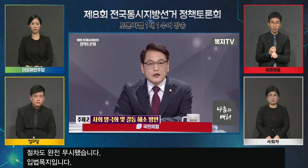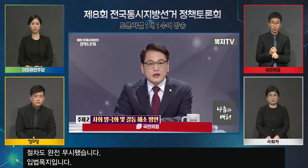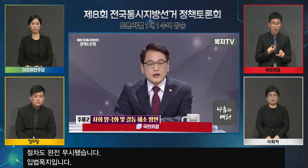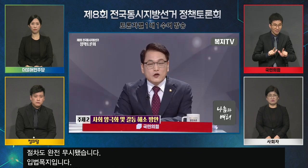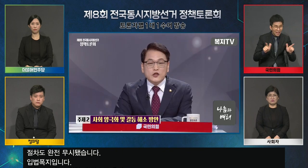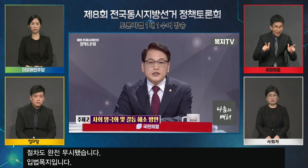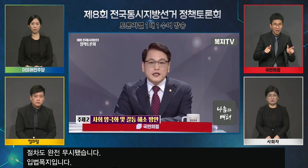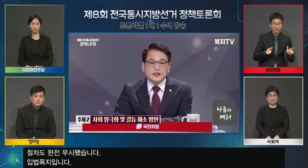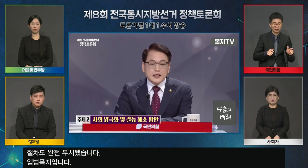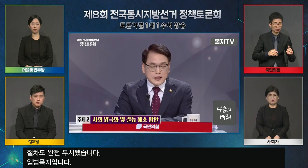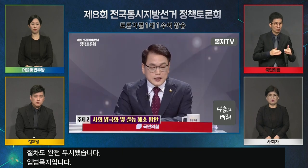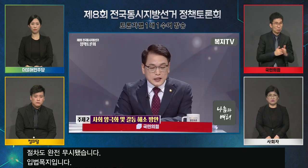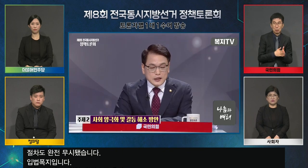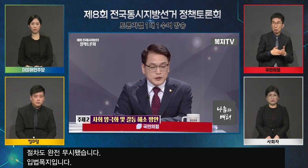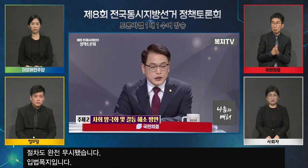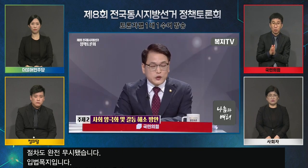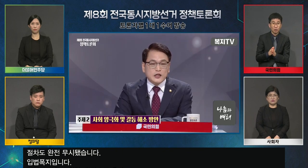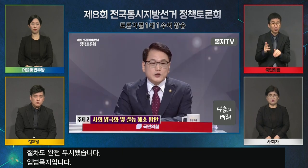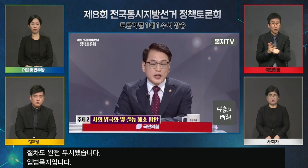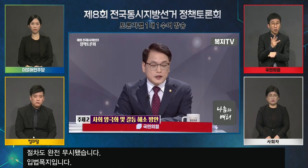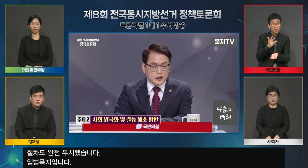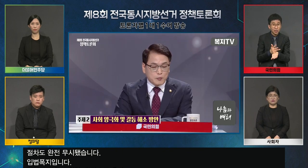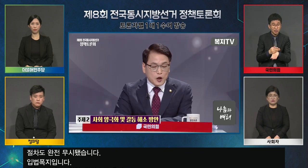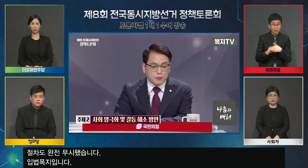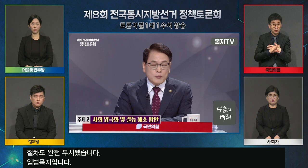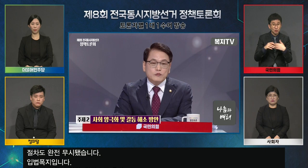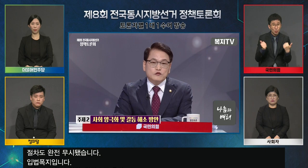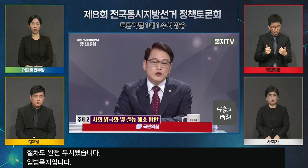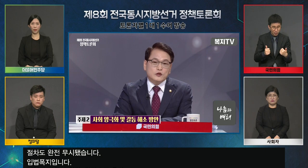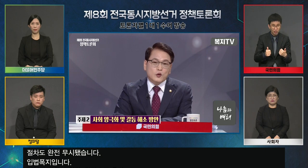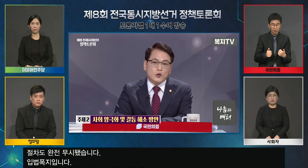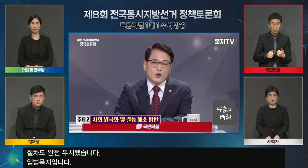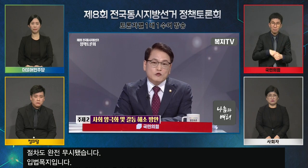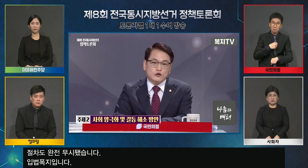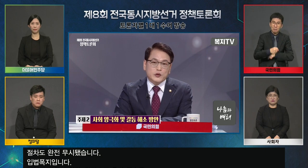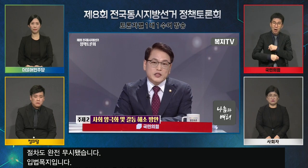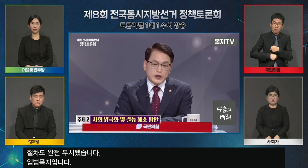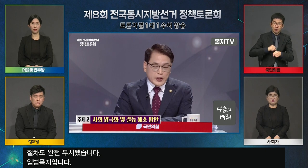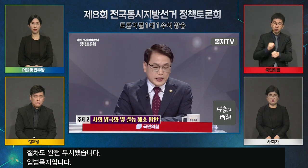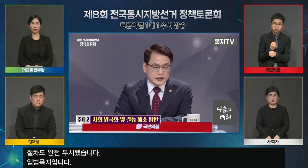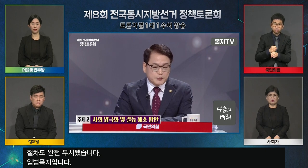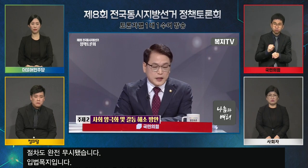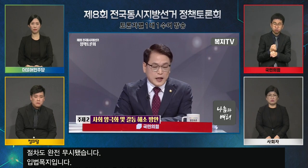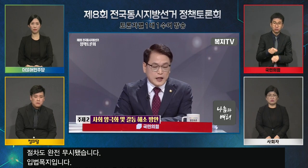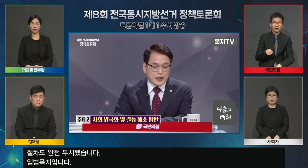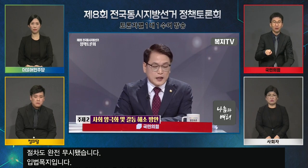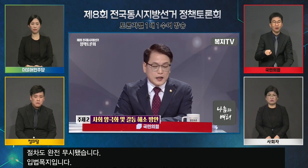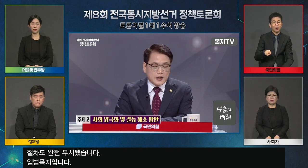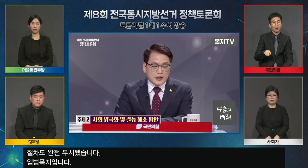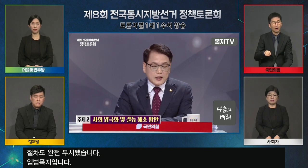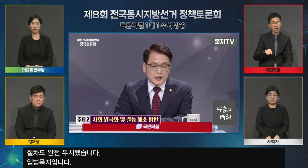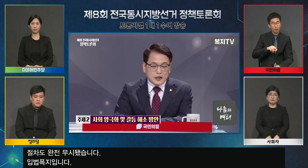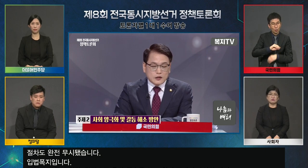8시간짜리 임시위를 개최하는 편법 운영으로 국회를 희화하였습니다.